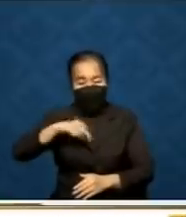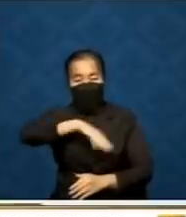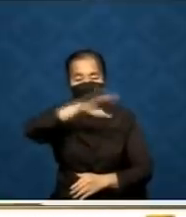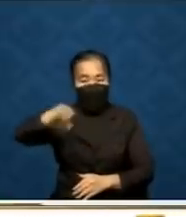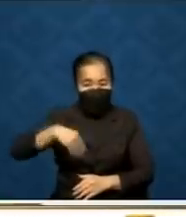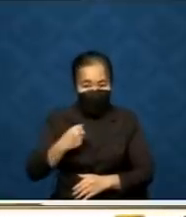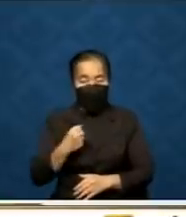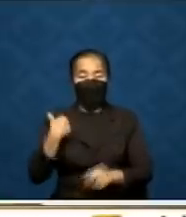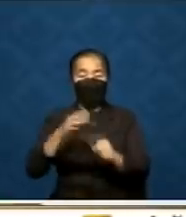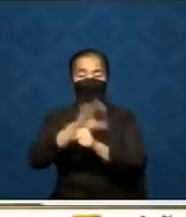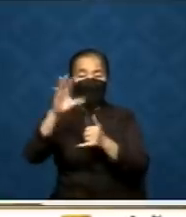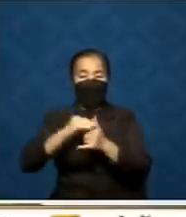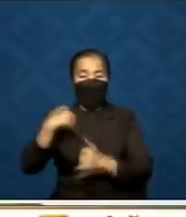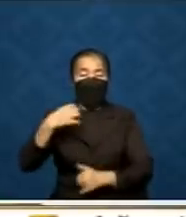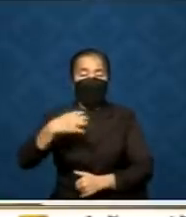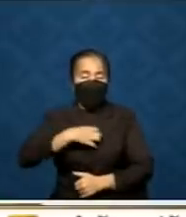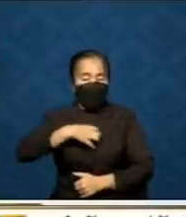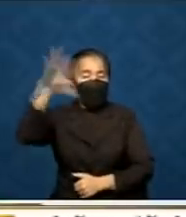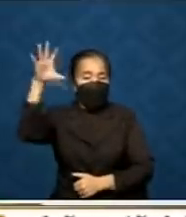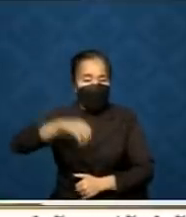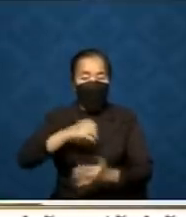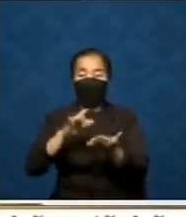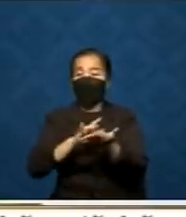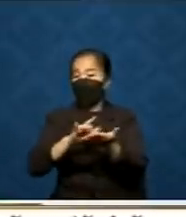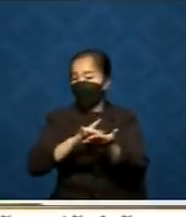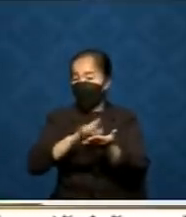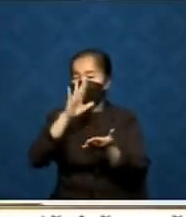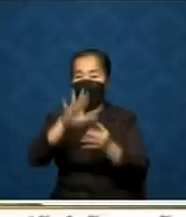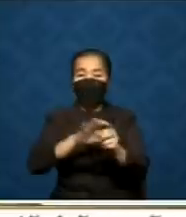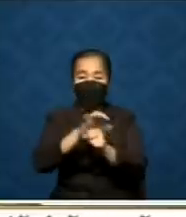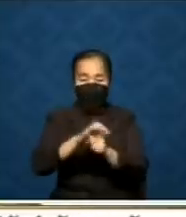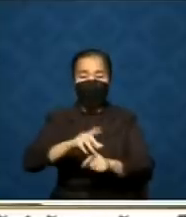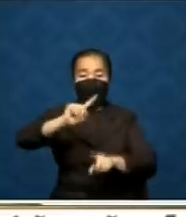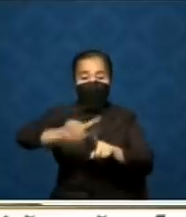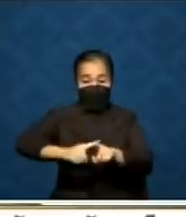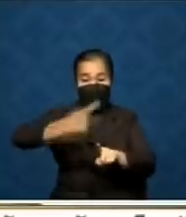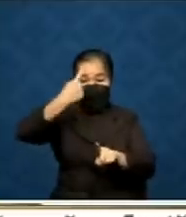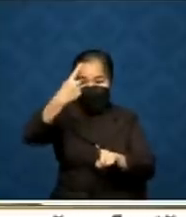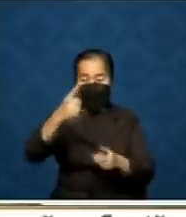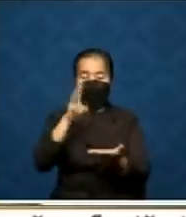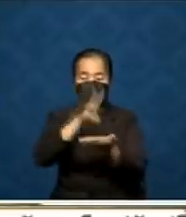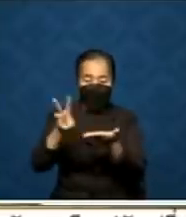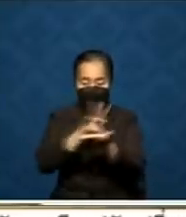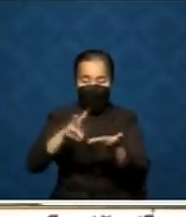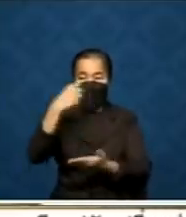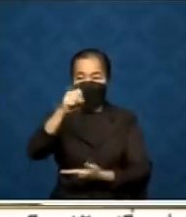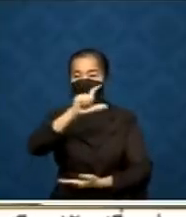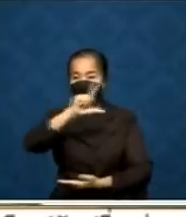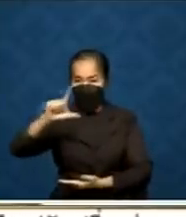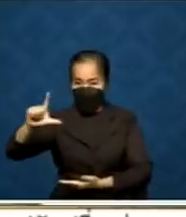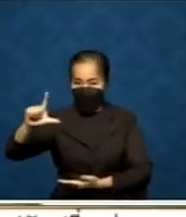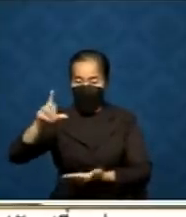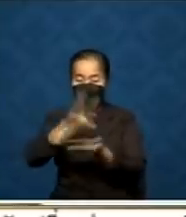ระบบทั้งหมดต้องการยาฟาวิฬาร์เวียนอีกเดือนนึงสิบล้านเม็ด20ล้าน